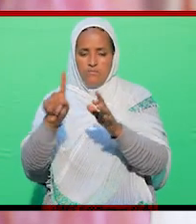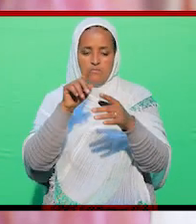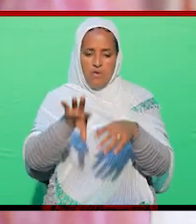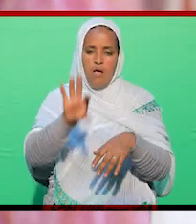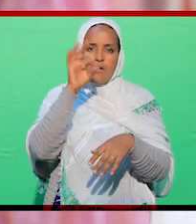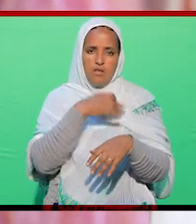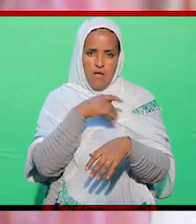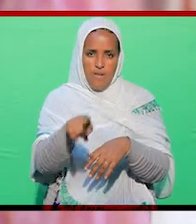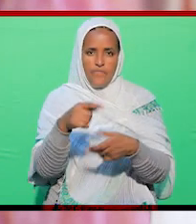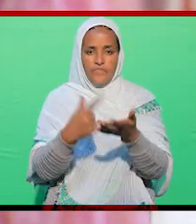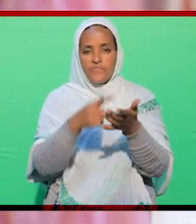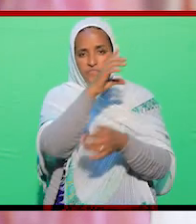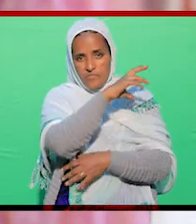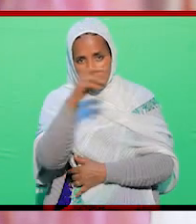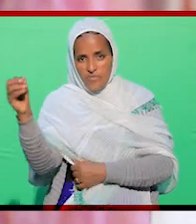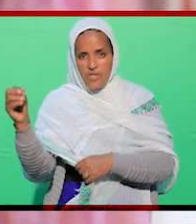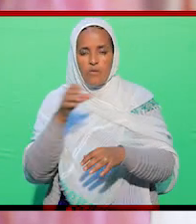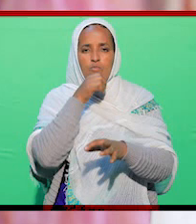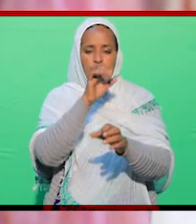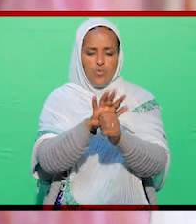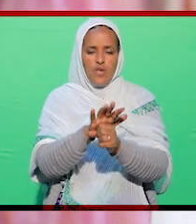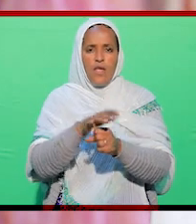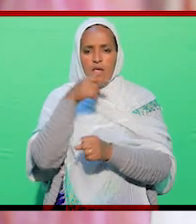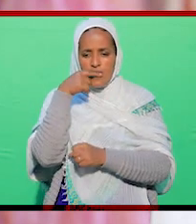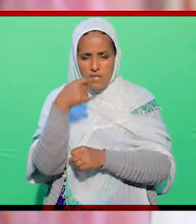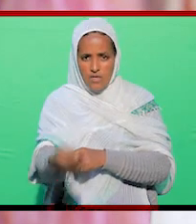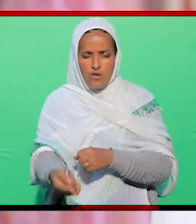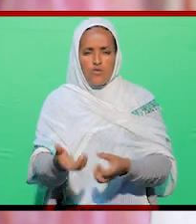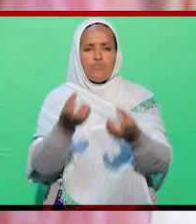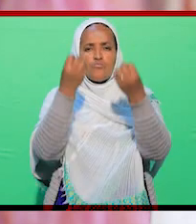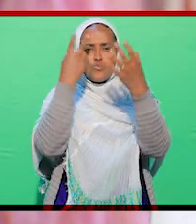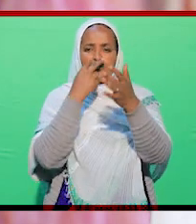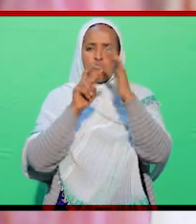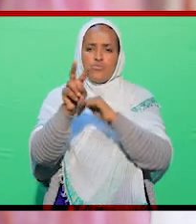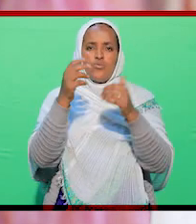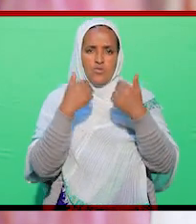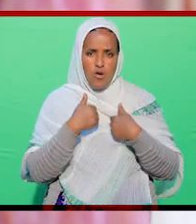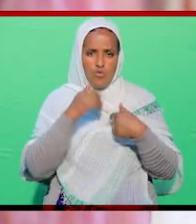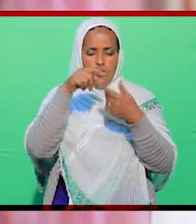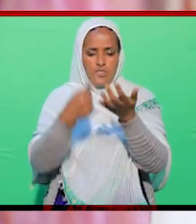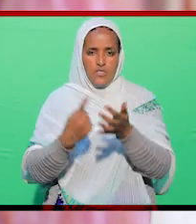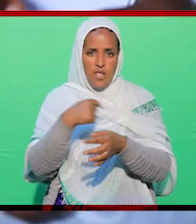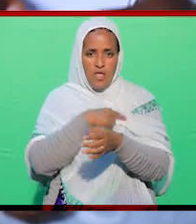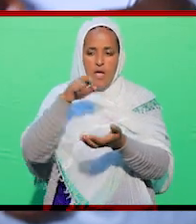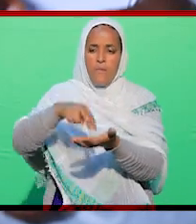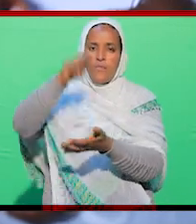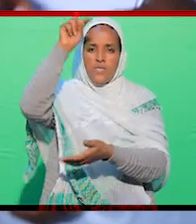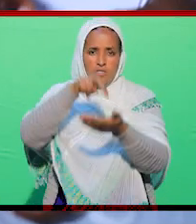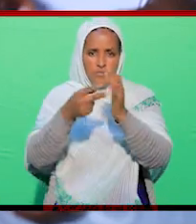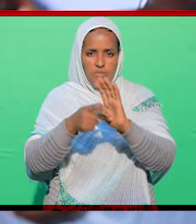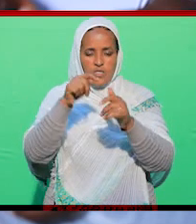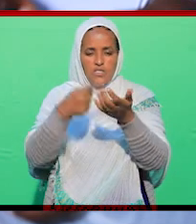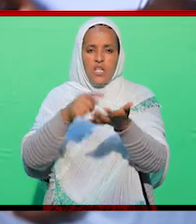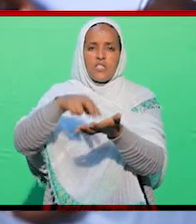5 31 ላይ እናገኘዋለን ይሄንን ማለት ነው። እና በብሉይ ኪዳን የተነገሩ ብዙ ትንቢቶች